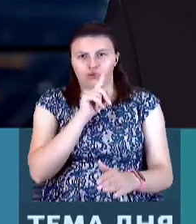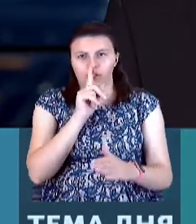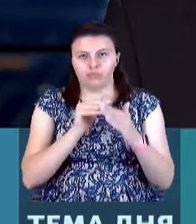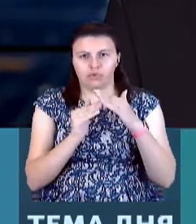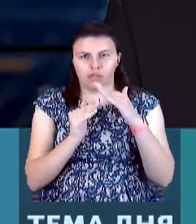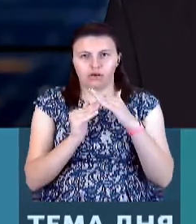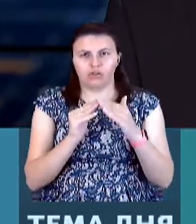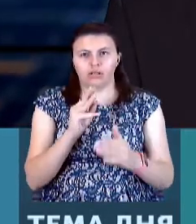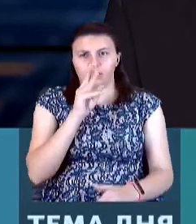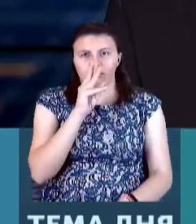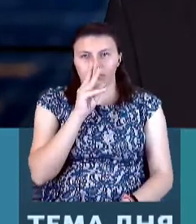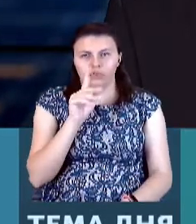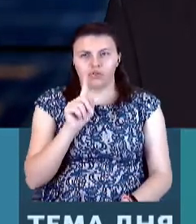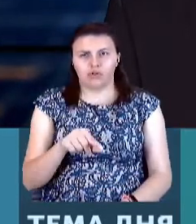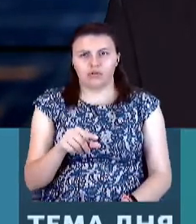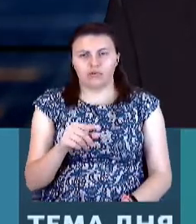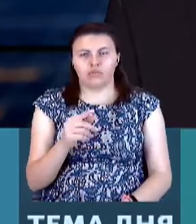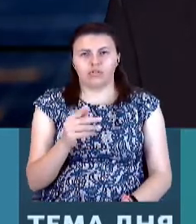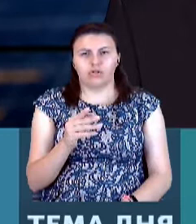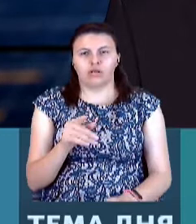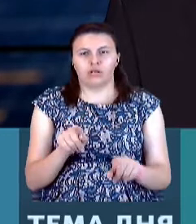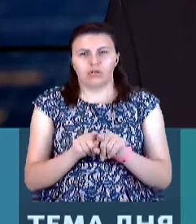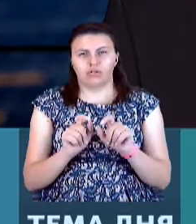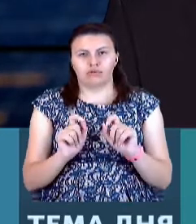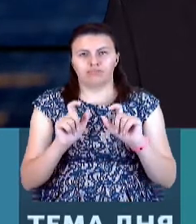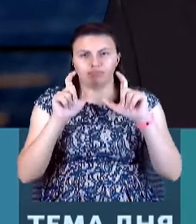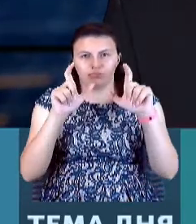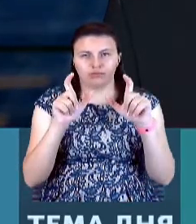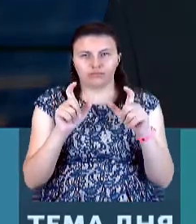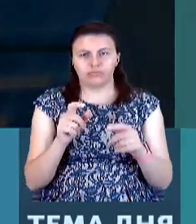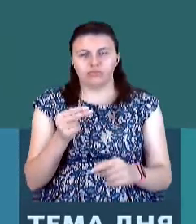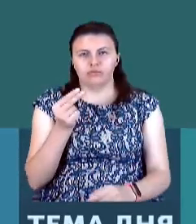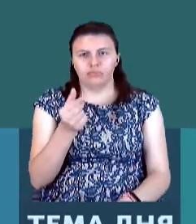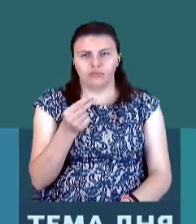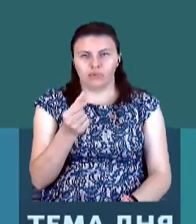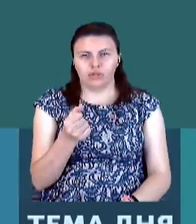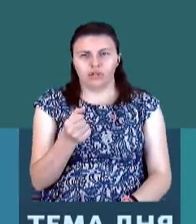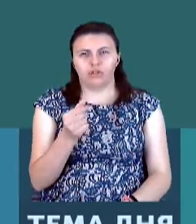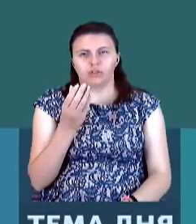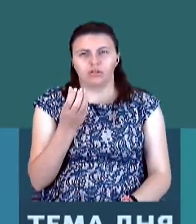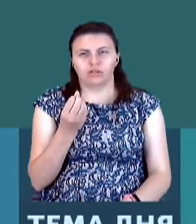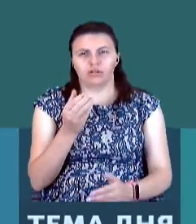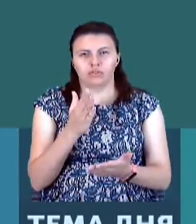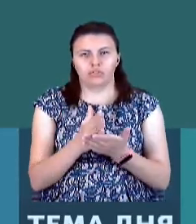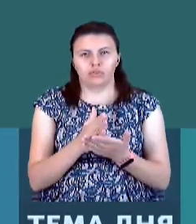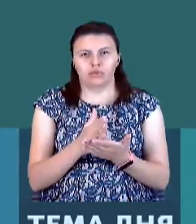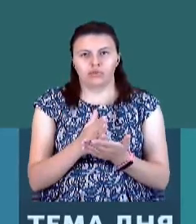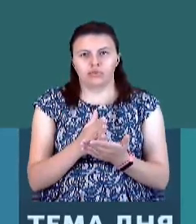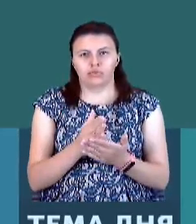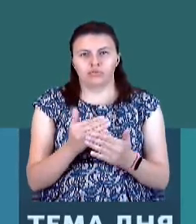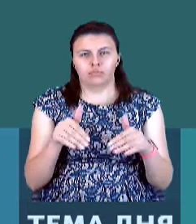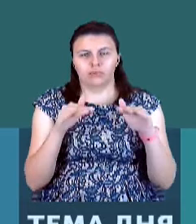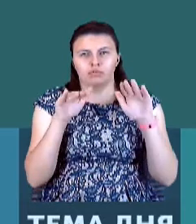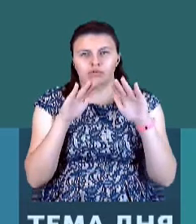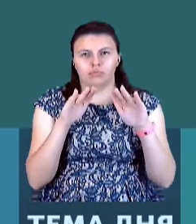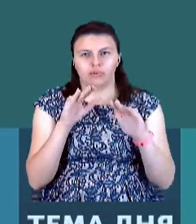воно приводить також до підвищення податку на доходи фізичних осіб. Є ще підвищення, якби такого порогового рівня сплати ЄСВ.